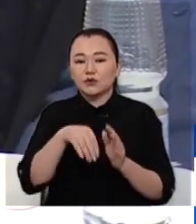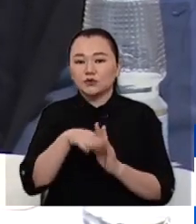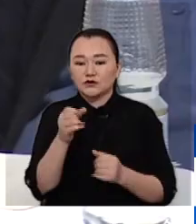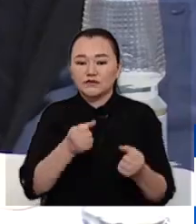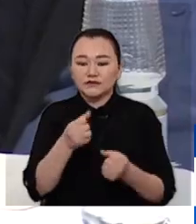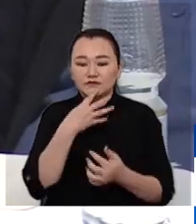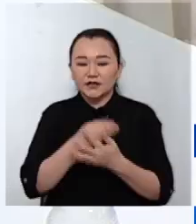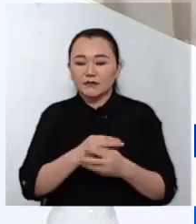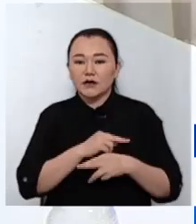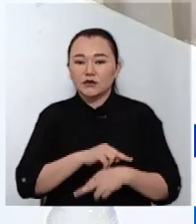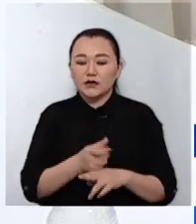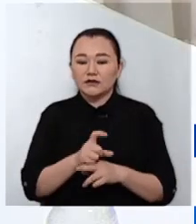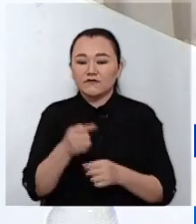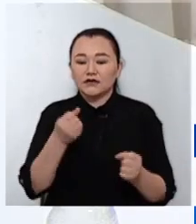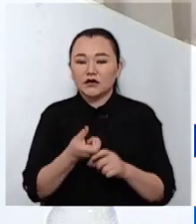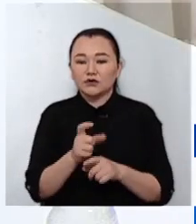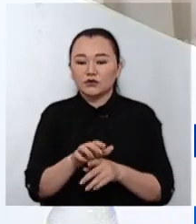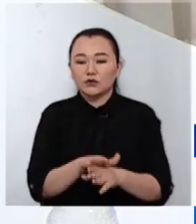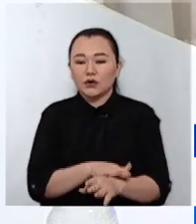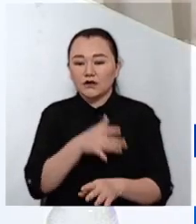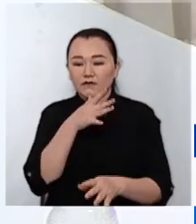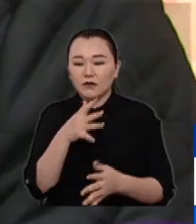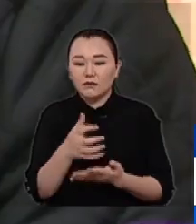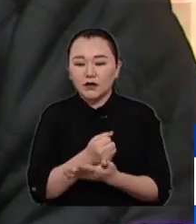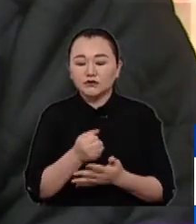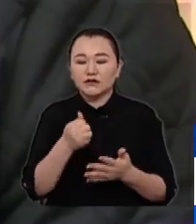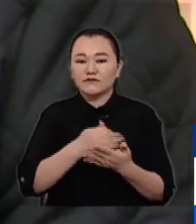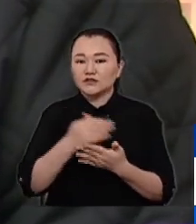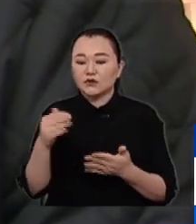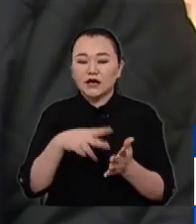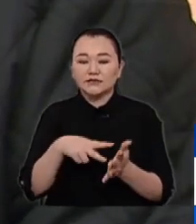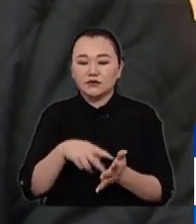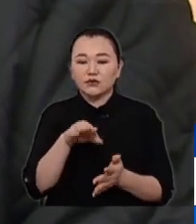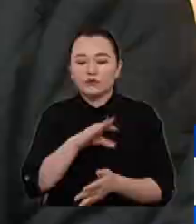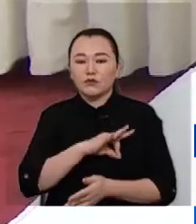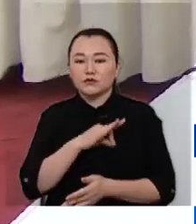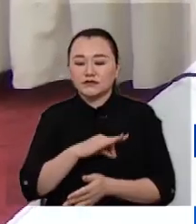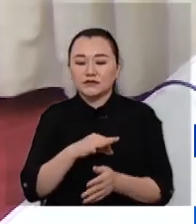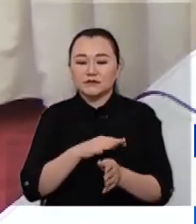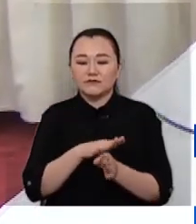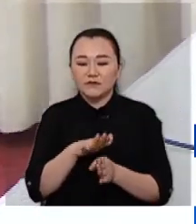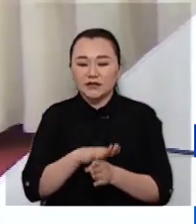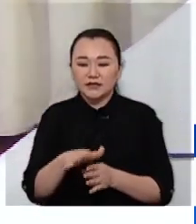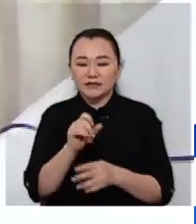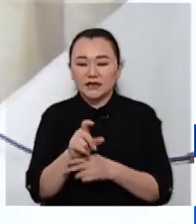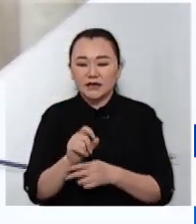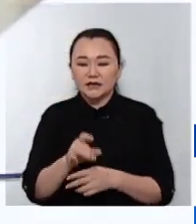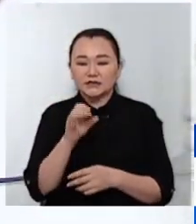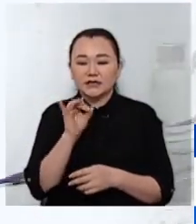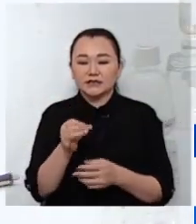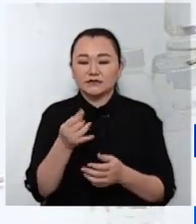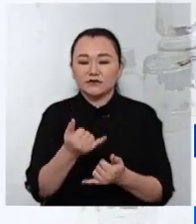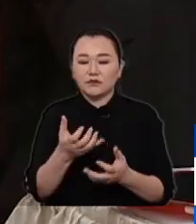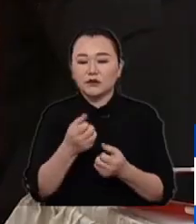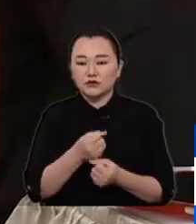своих партнеров. Эти водители, которые долгое время получают самые высокие оценки от пользователей, стабильно выполняют заказы, сегодня получили